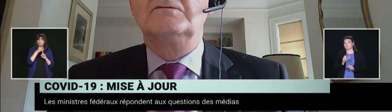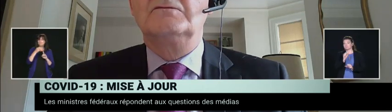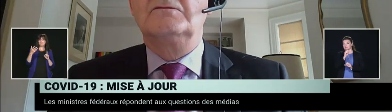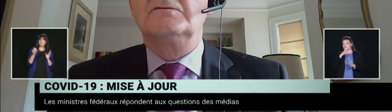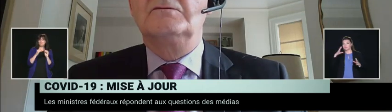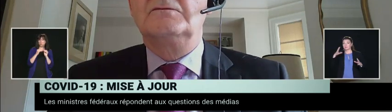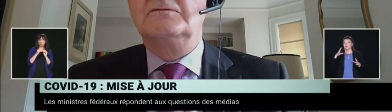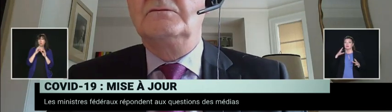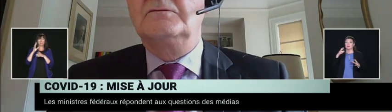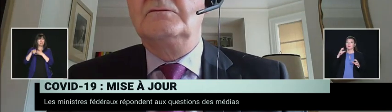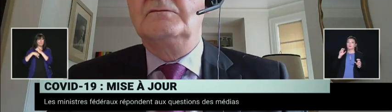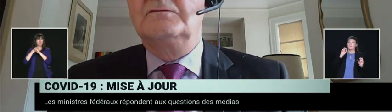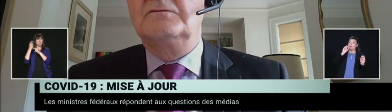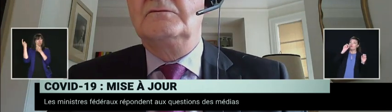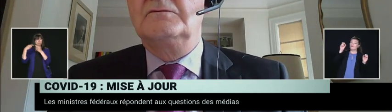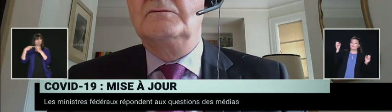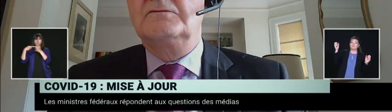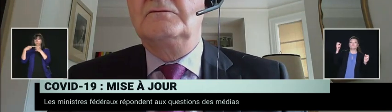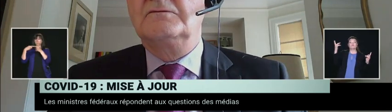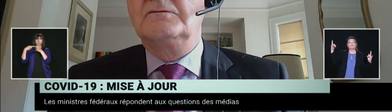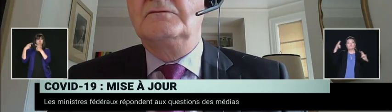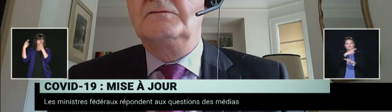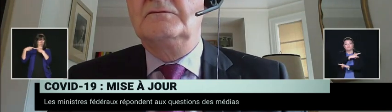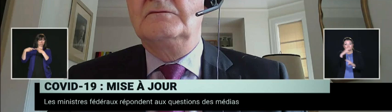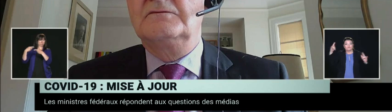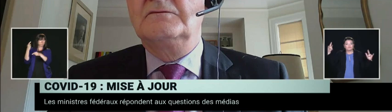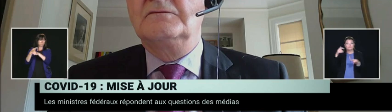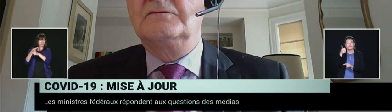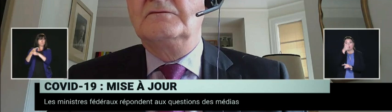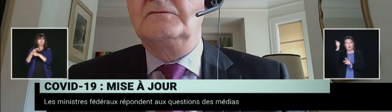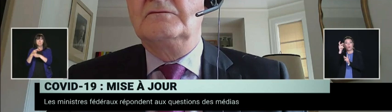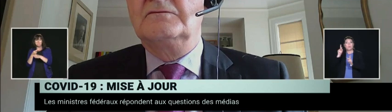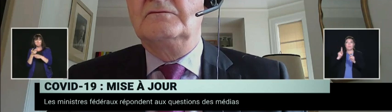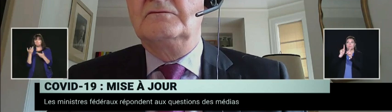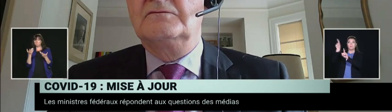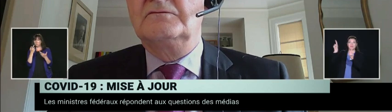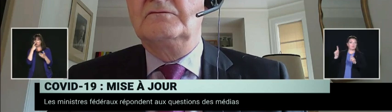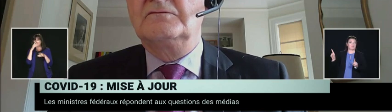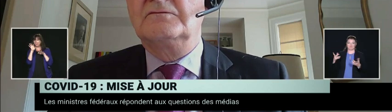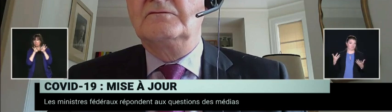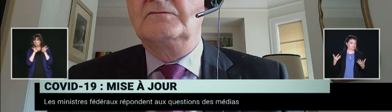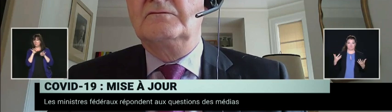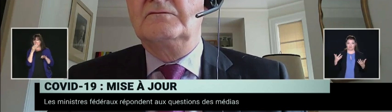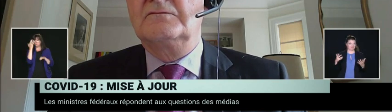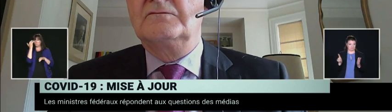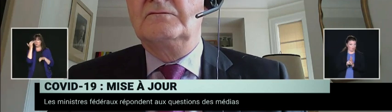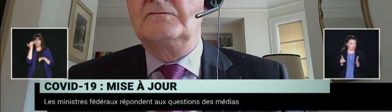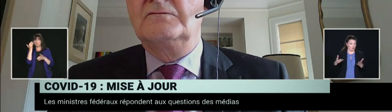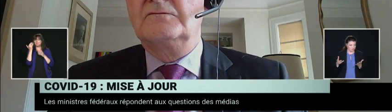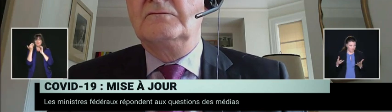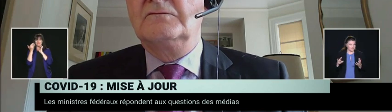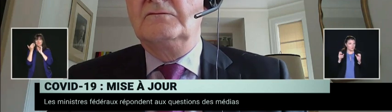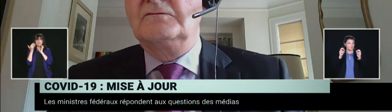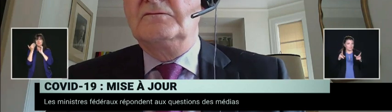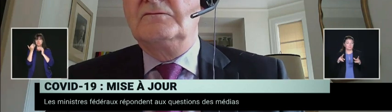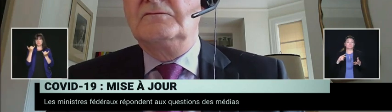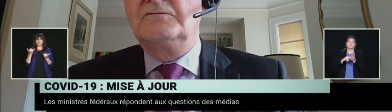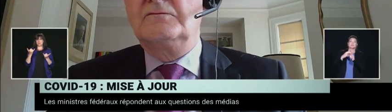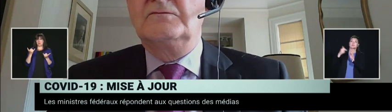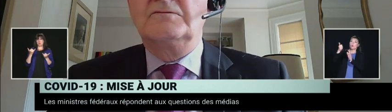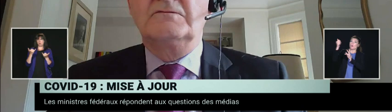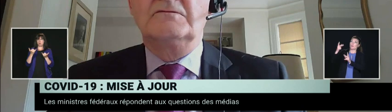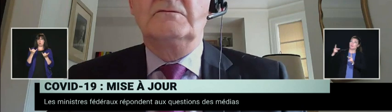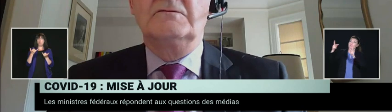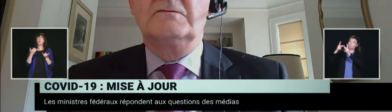m'expliquer pourquoi vous commencez par la prise de température des gens qui arrivent de l'étranger et que vous finissez seulement